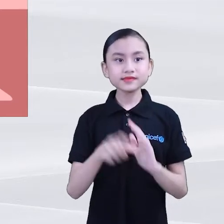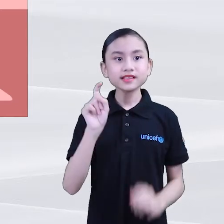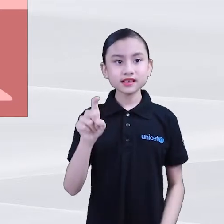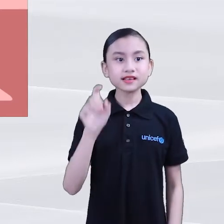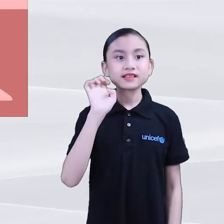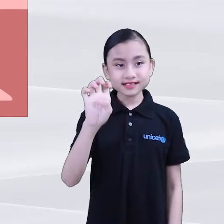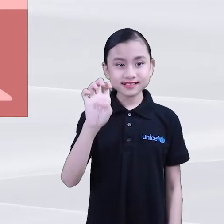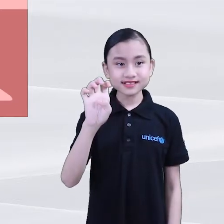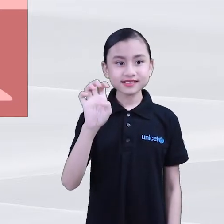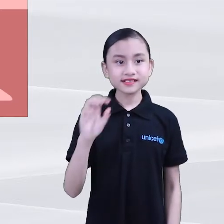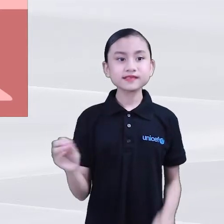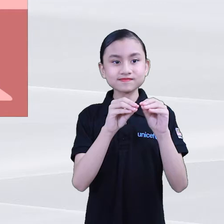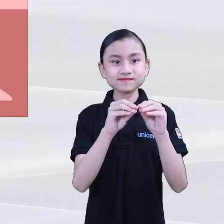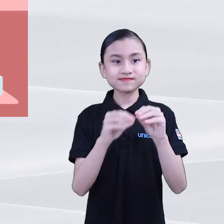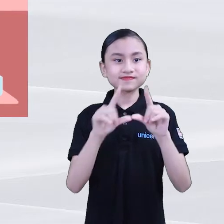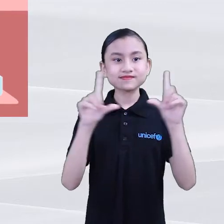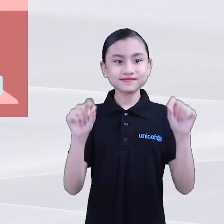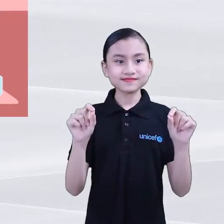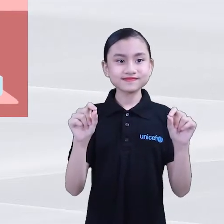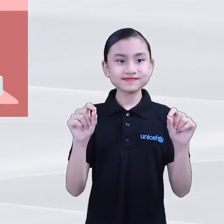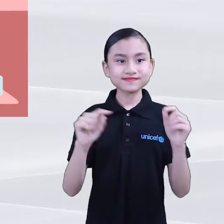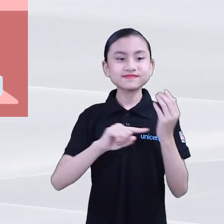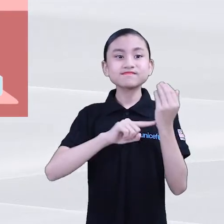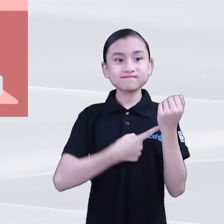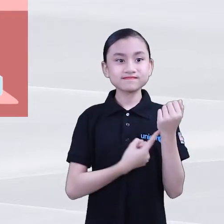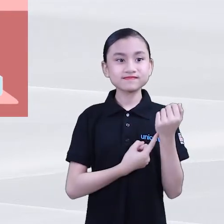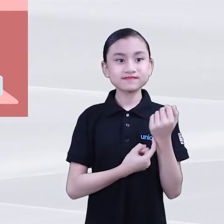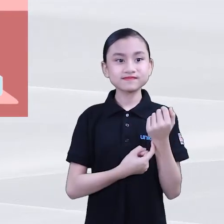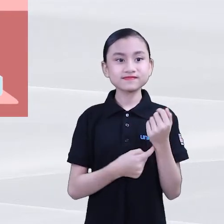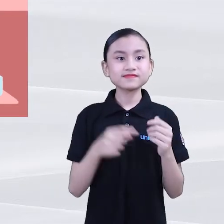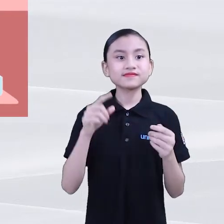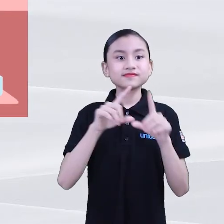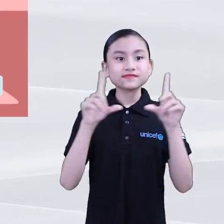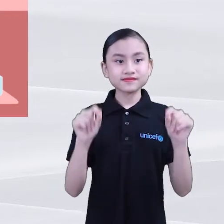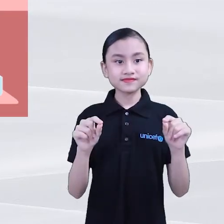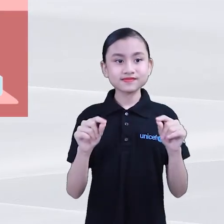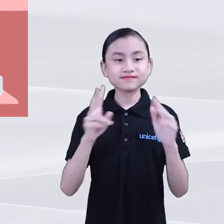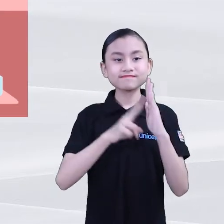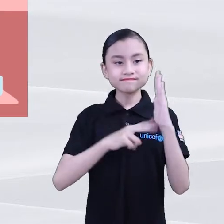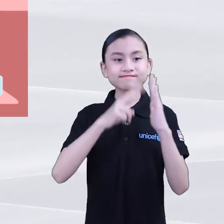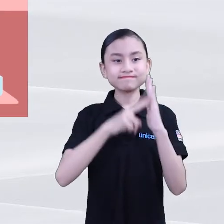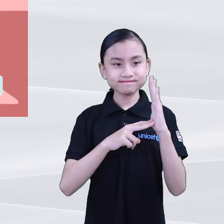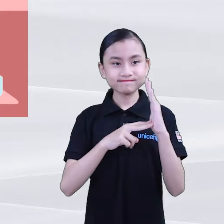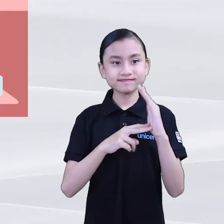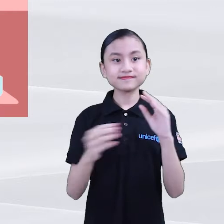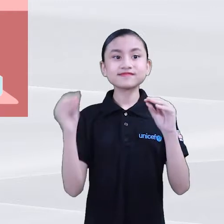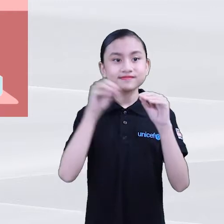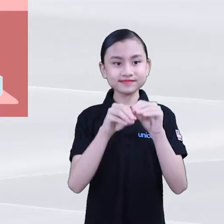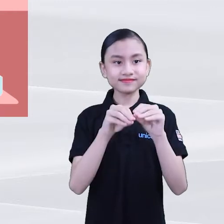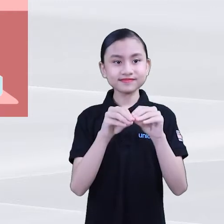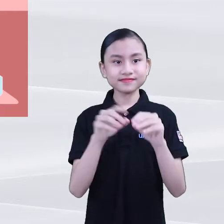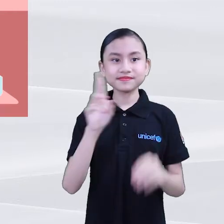dan carikan blok papan pengembangan. Kita mula dengan pembacaan nilai ultrasonic. Dapatkan blok dari blok Rekabit